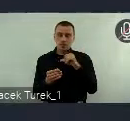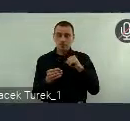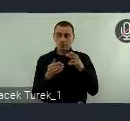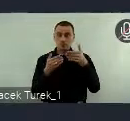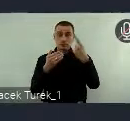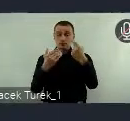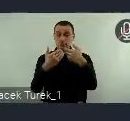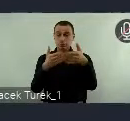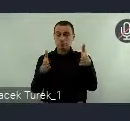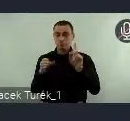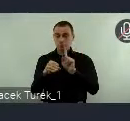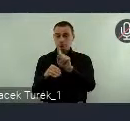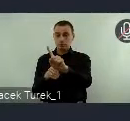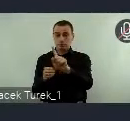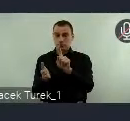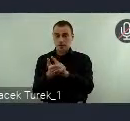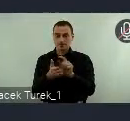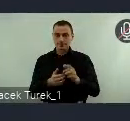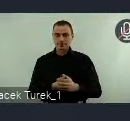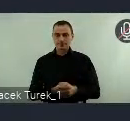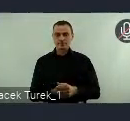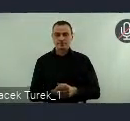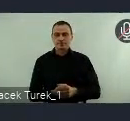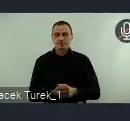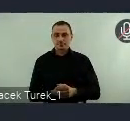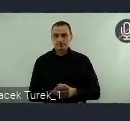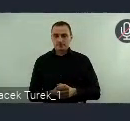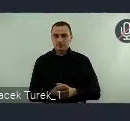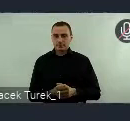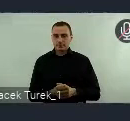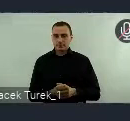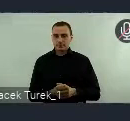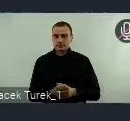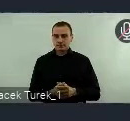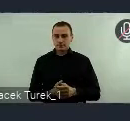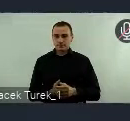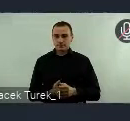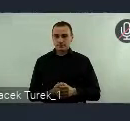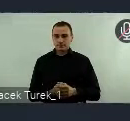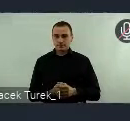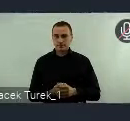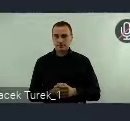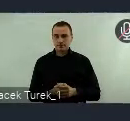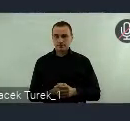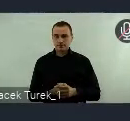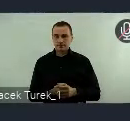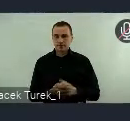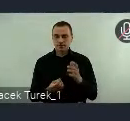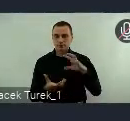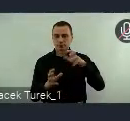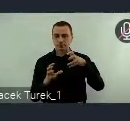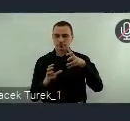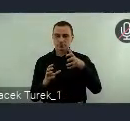Tak jak wspominałam Zresztą dla z coś się teraz stało z prezentacją